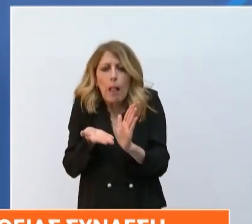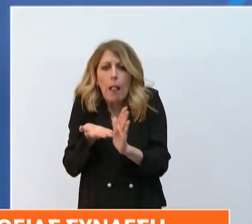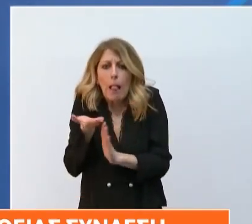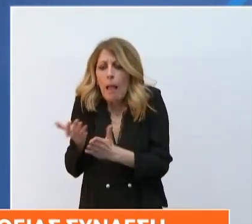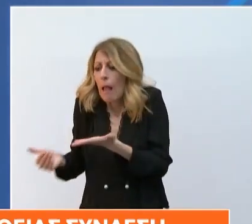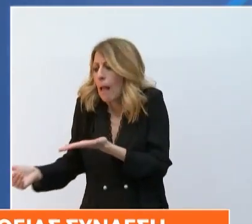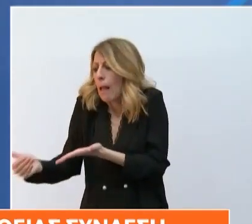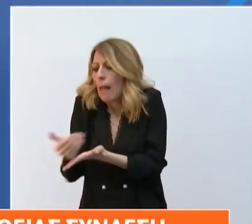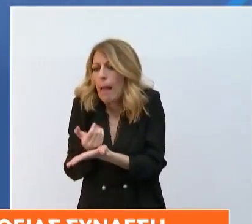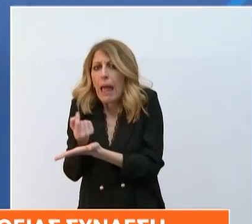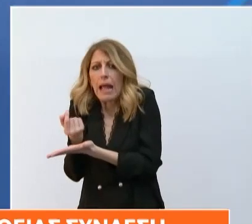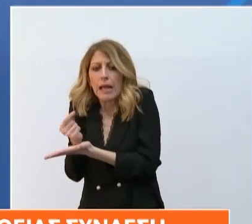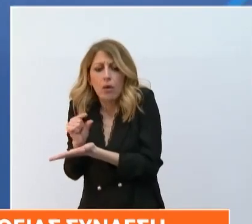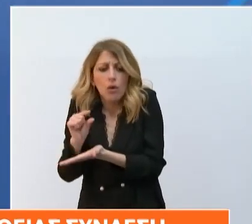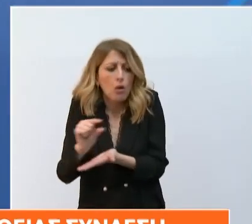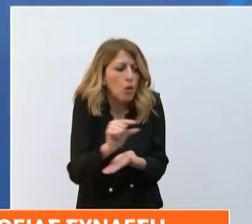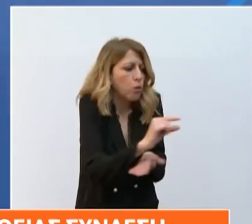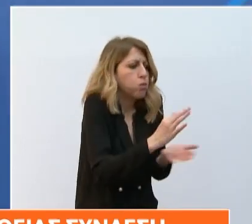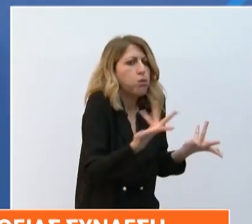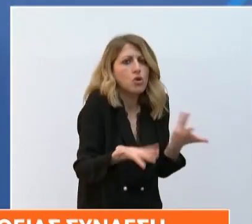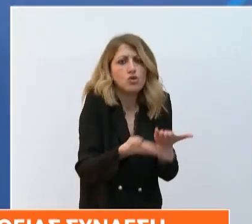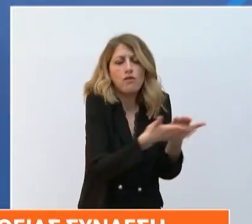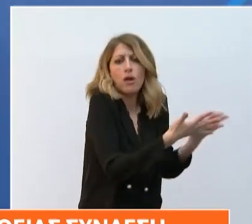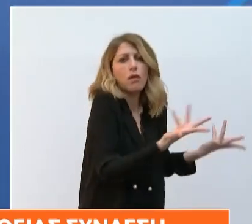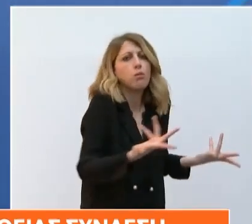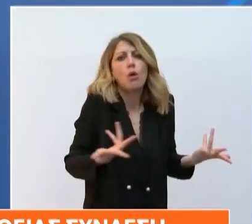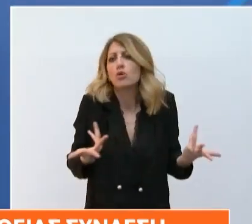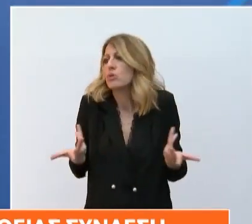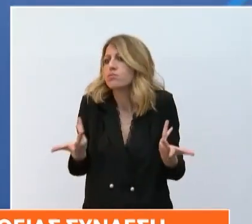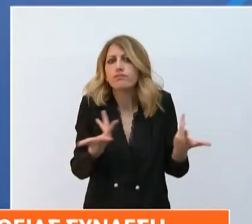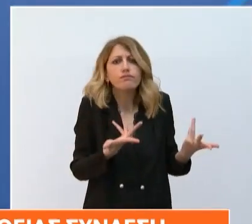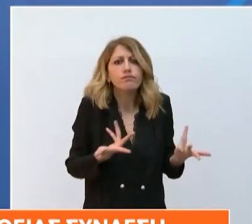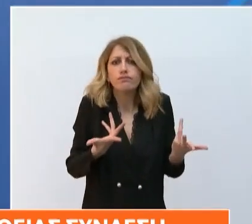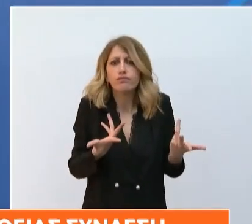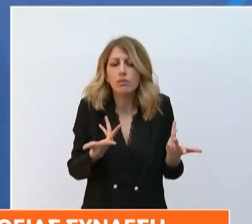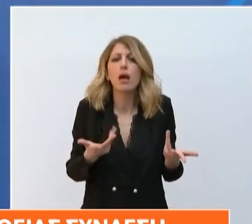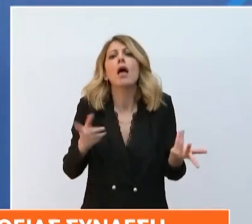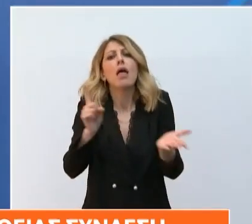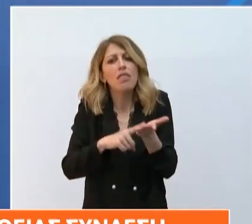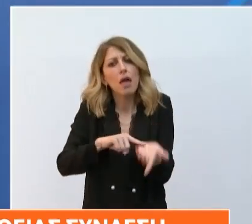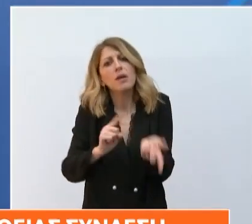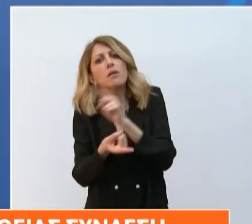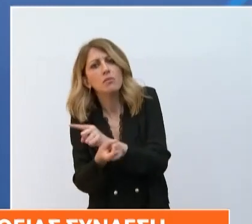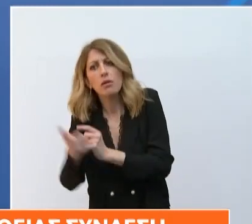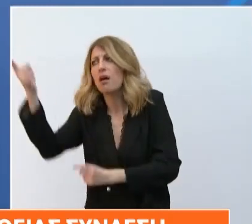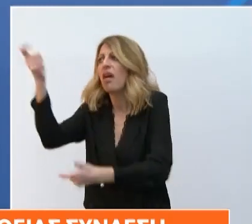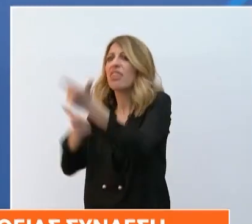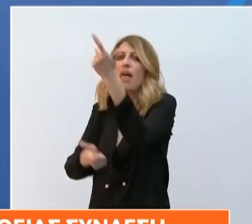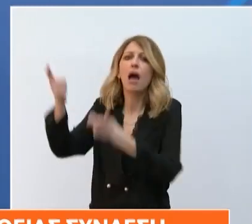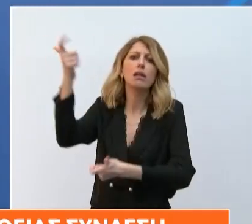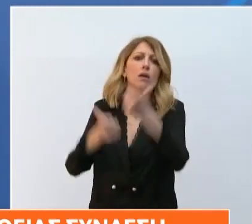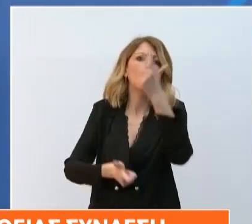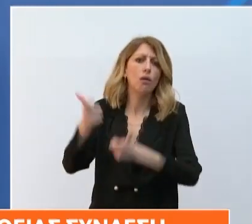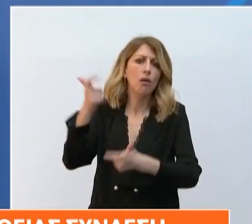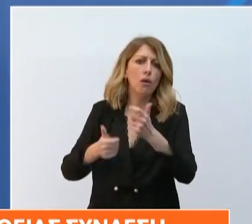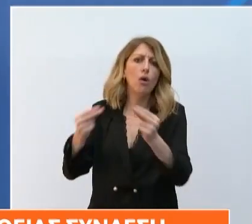Ή θα καταφεύγαμε σε δανεικά, τα οποία εκ των πραγμάτων θα εκτείνασαν το κόστος δανεισμού της χώρας